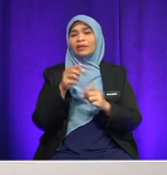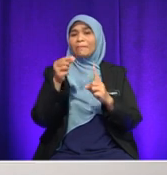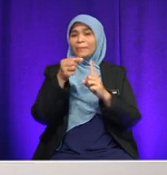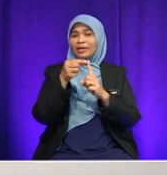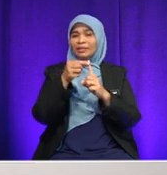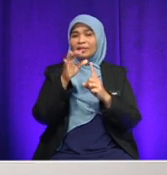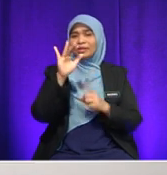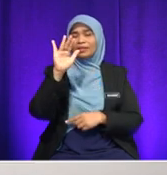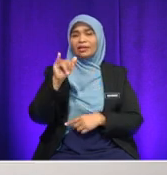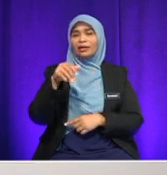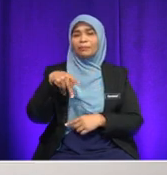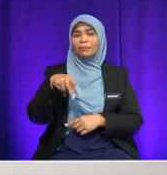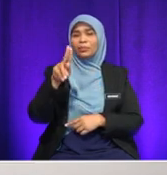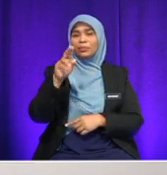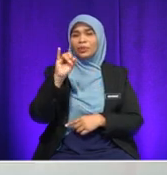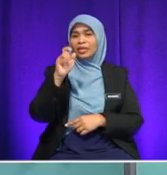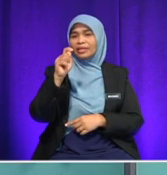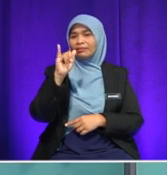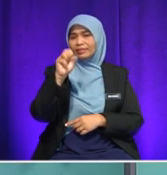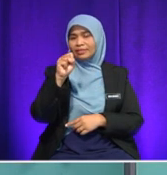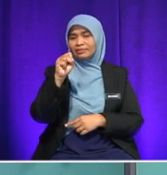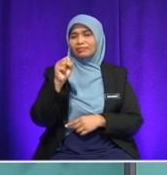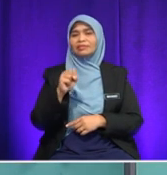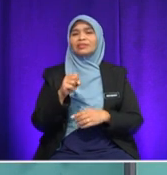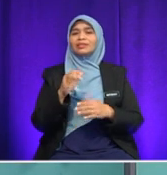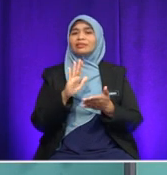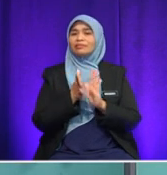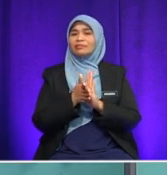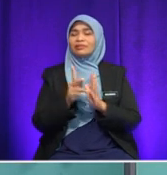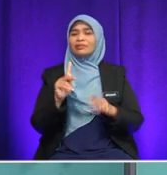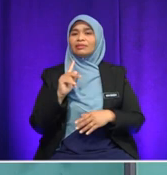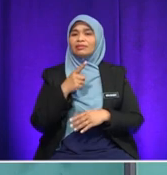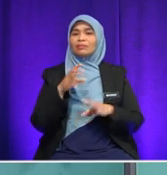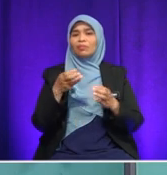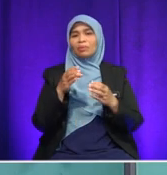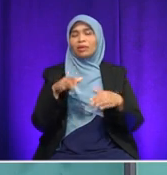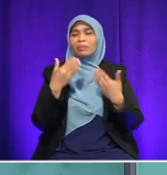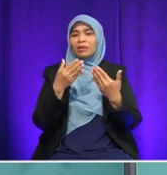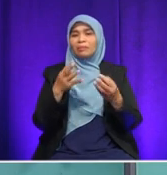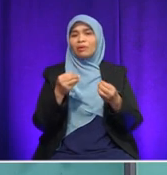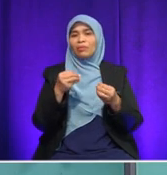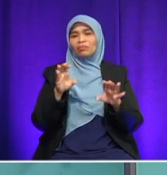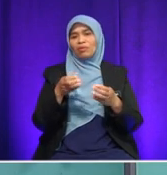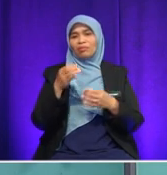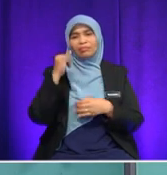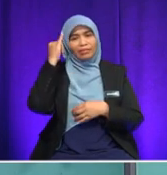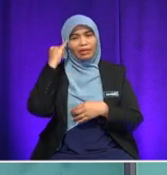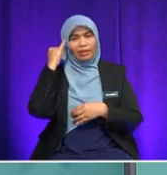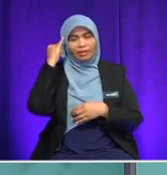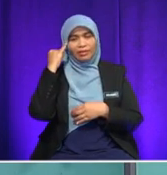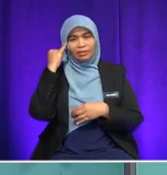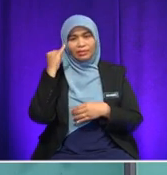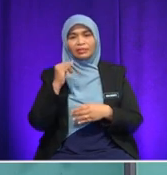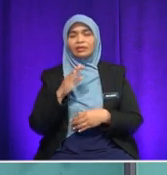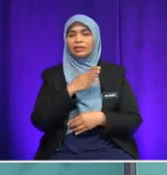puitis. Jadi dekat sinilah kita main peranan bagaimana kita nak rangka idea. Okey. Okay. Dan juga yang ketiga, kita ingin